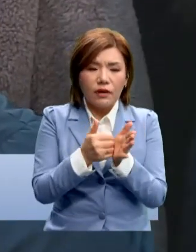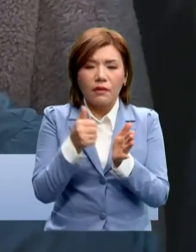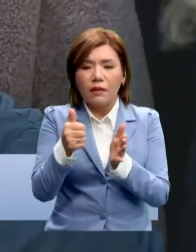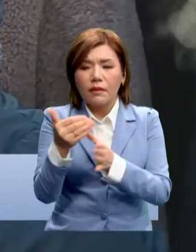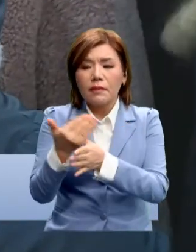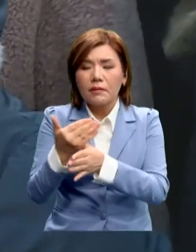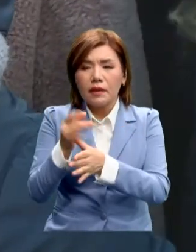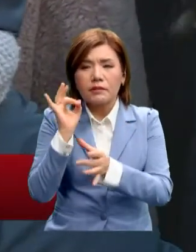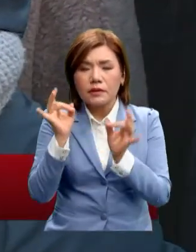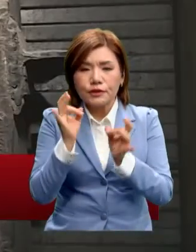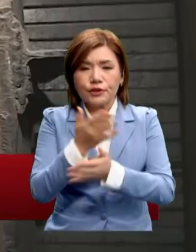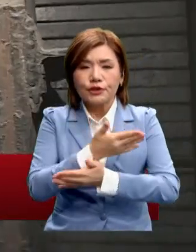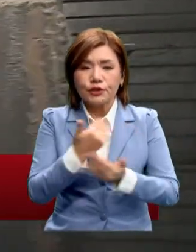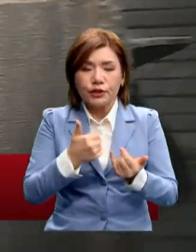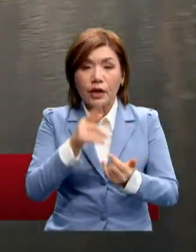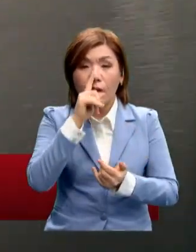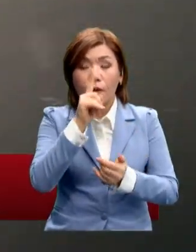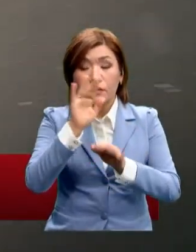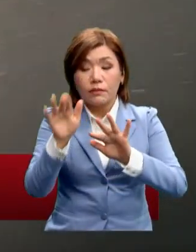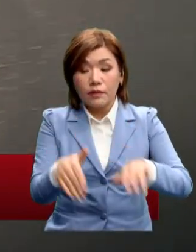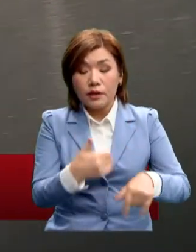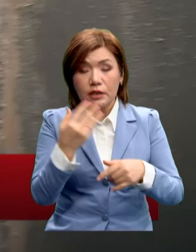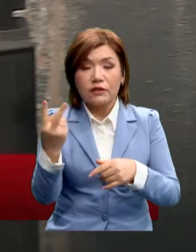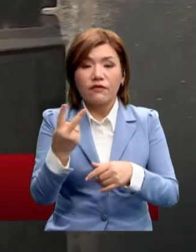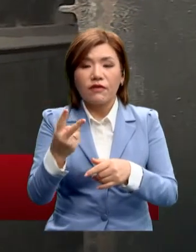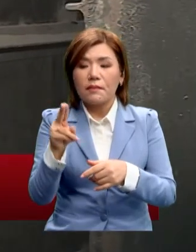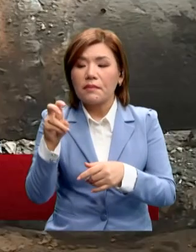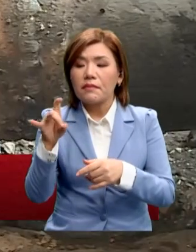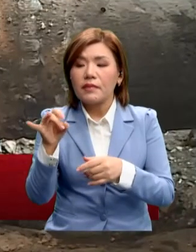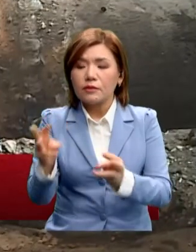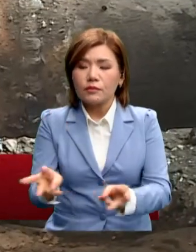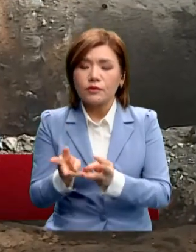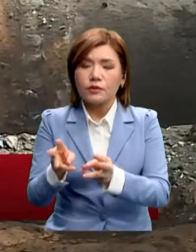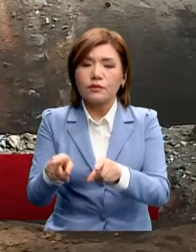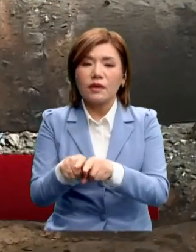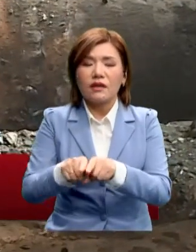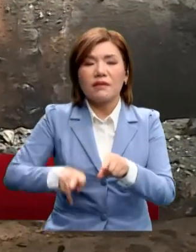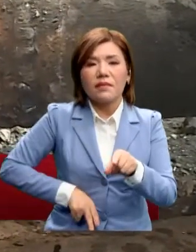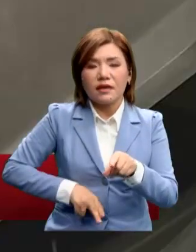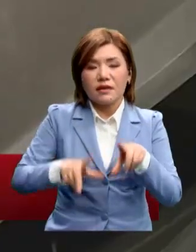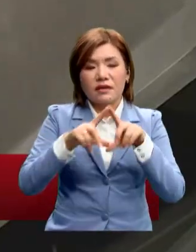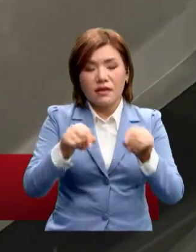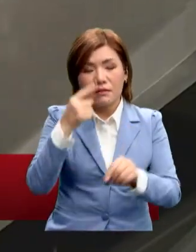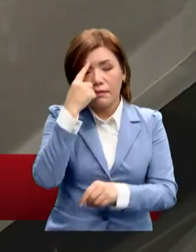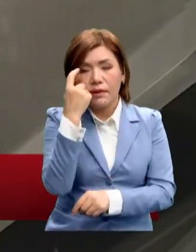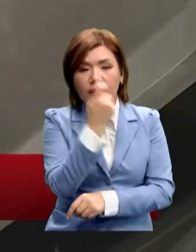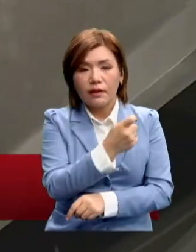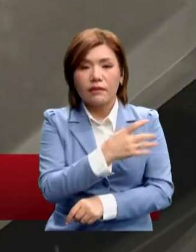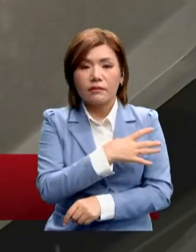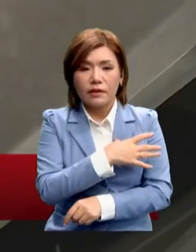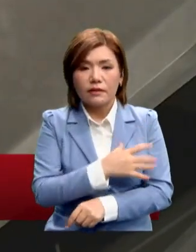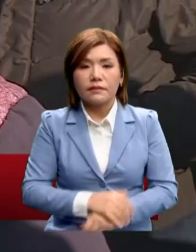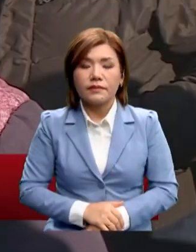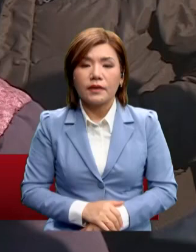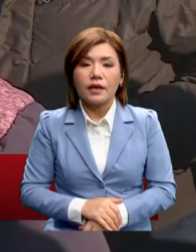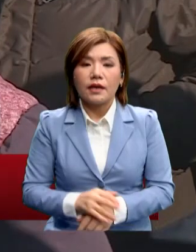жоқ. Жыл өтпей жатып қос пештің сыр бергенін пеш жағушылар мектеп директорына ескерткен екен. Жарылды